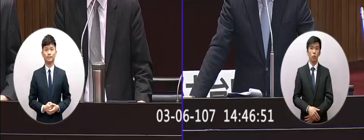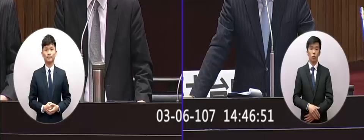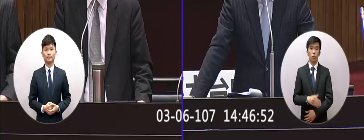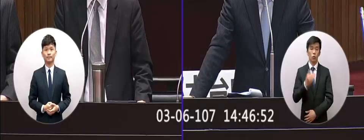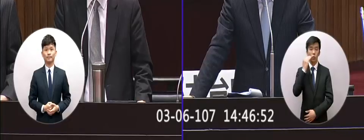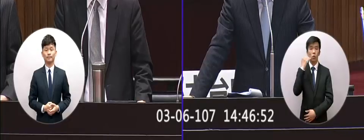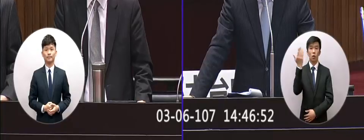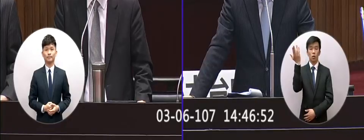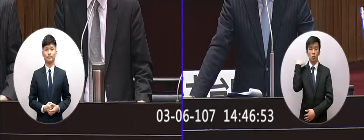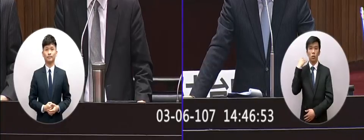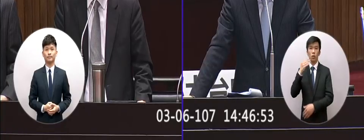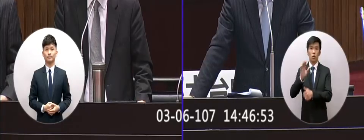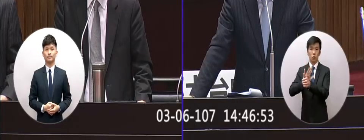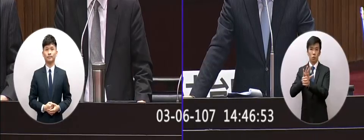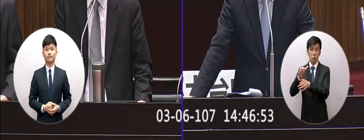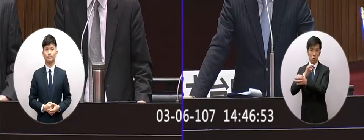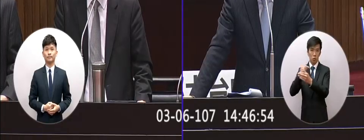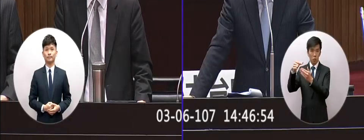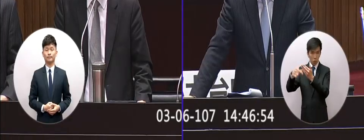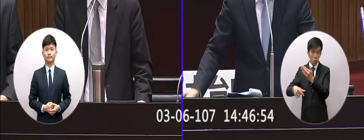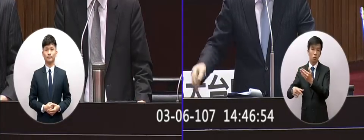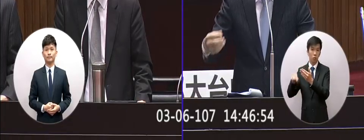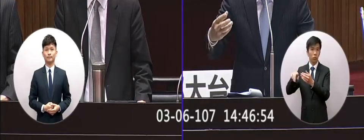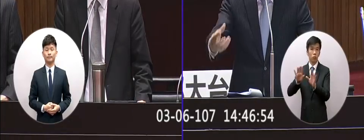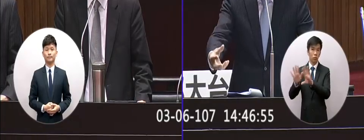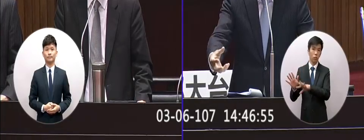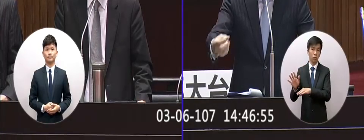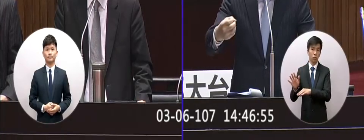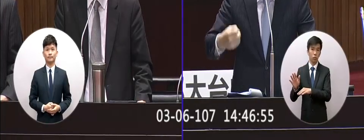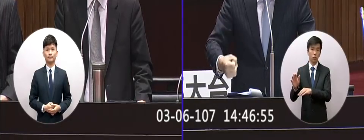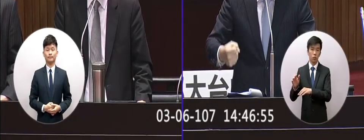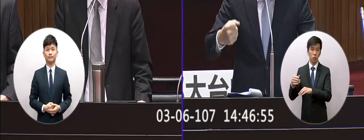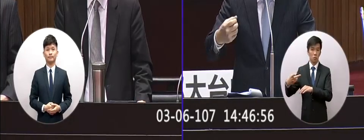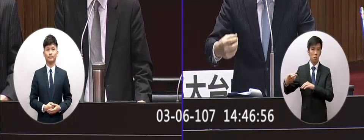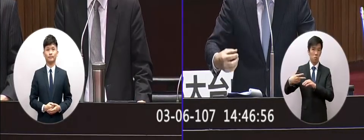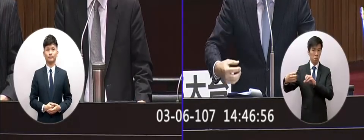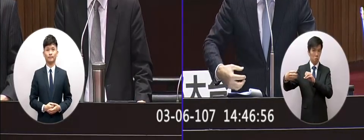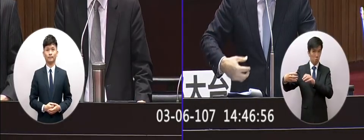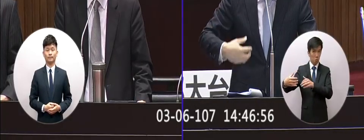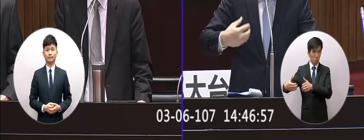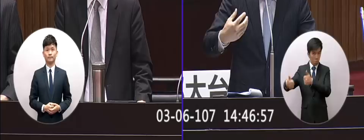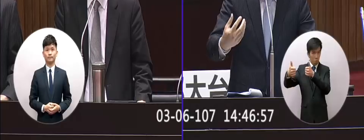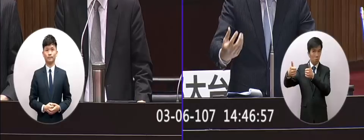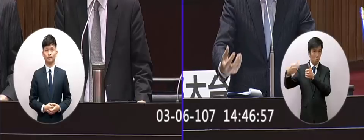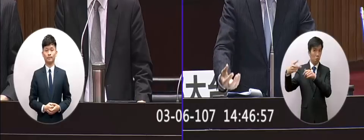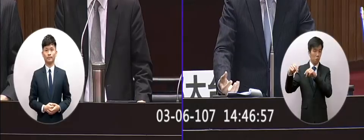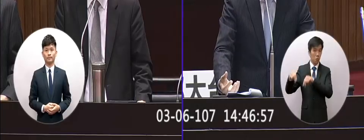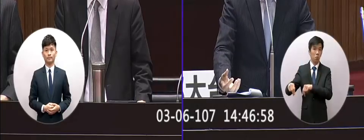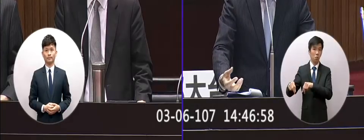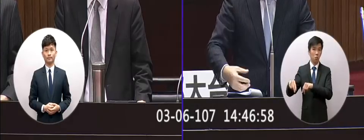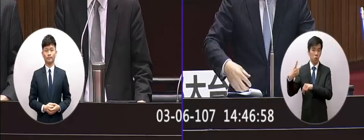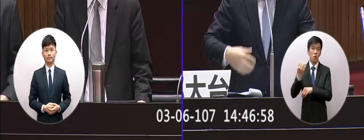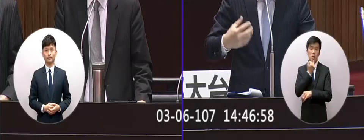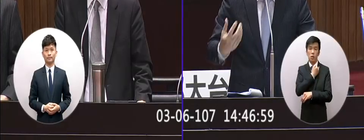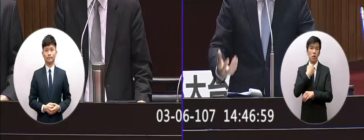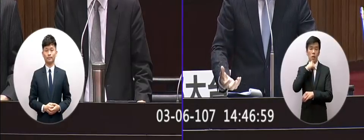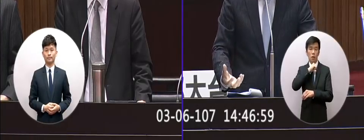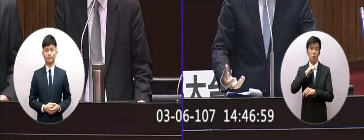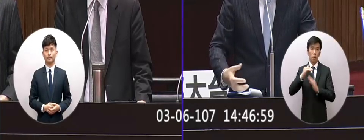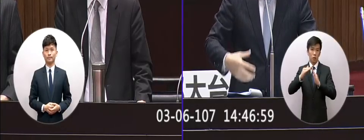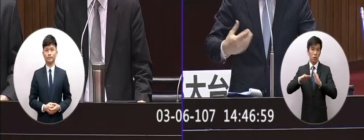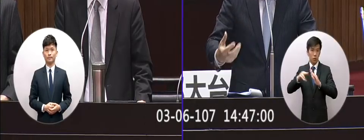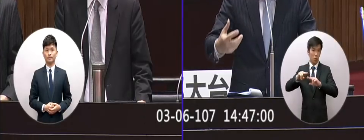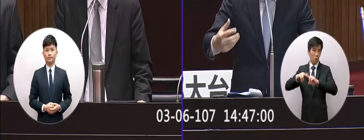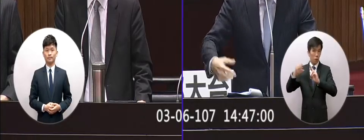过去 ECFA 模式或者是服贸的模式，是双方谈的过程，当然我们可能要开放一些市场。但是现